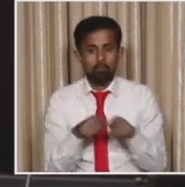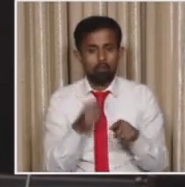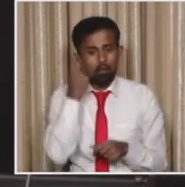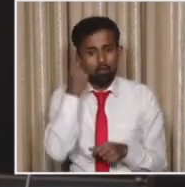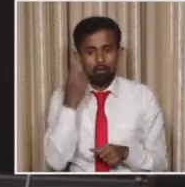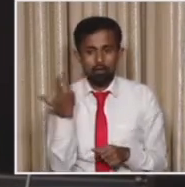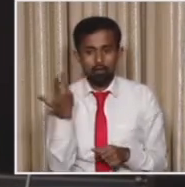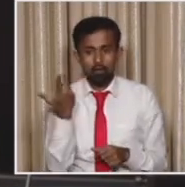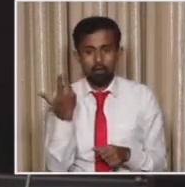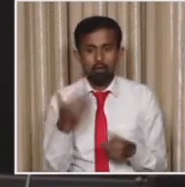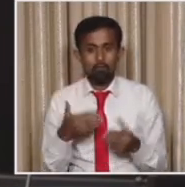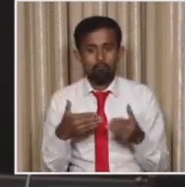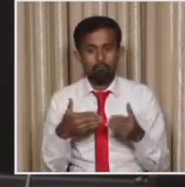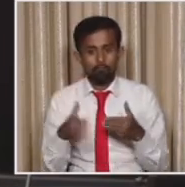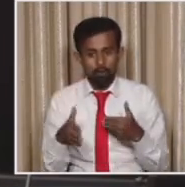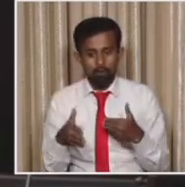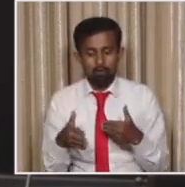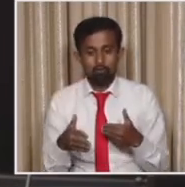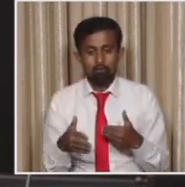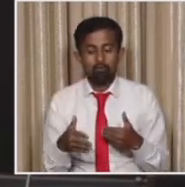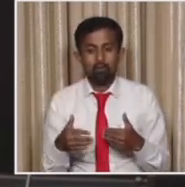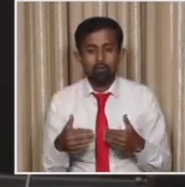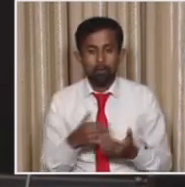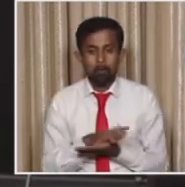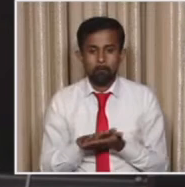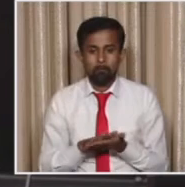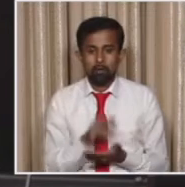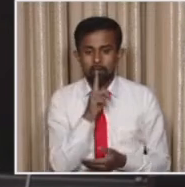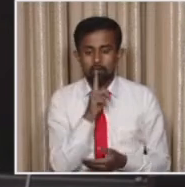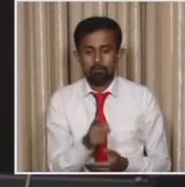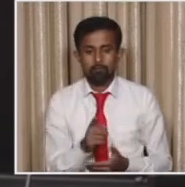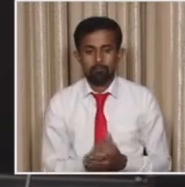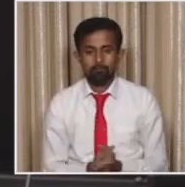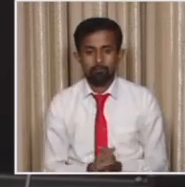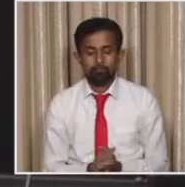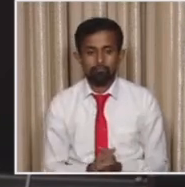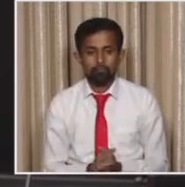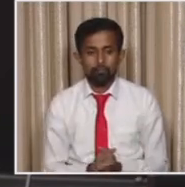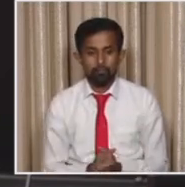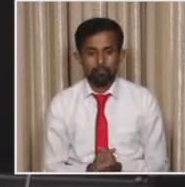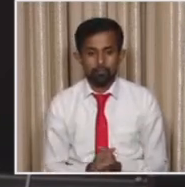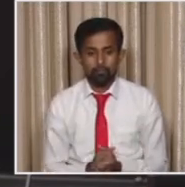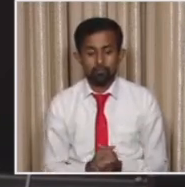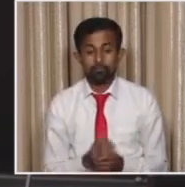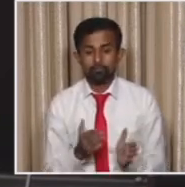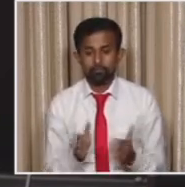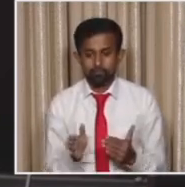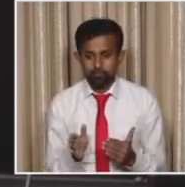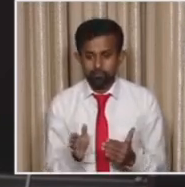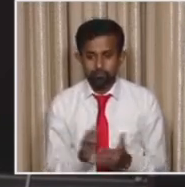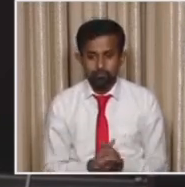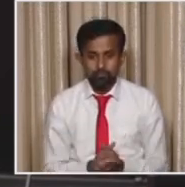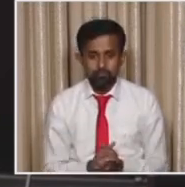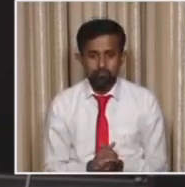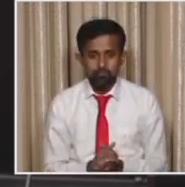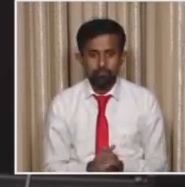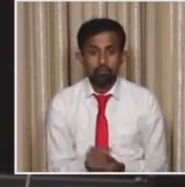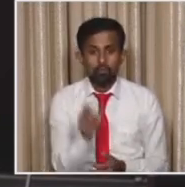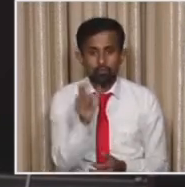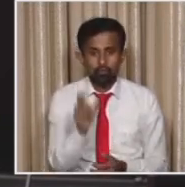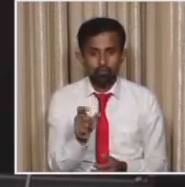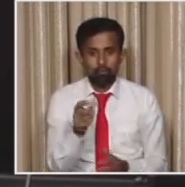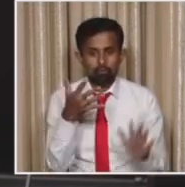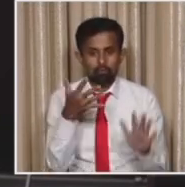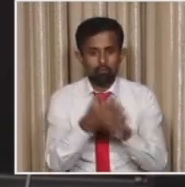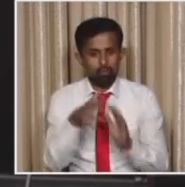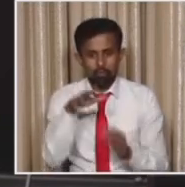ඒක හාත්පසින්ම වෙනස් කියන කාරණේ පැහැදිලිව මතක් කරන්න ඕනේ. අනිත් එක තමයි ගරු නියෝජ්‍ය කතානායකතුමනි ඔබතුමා වරදවා